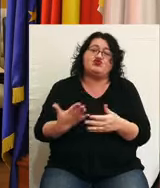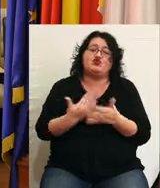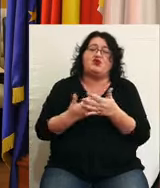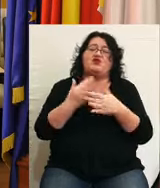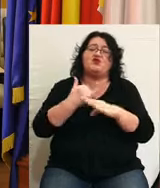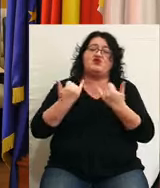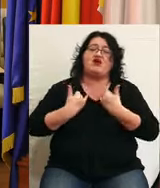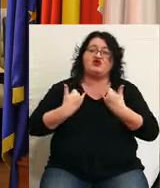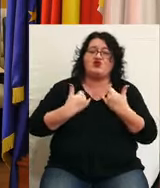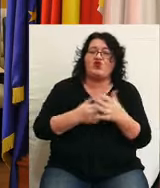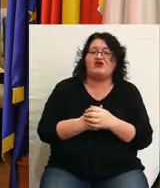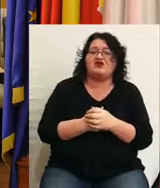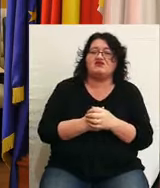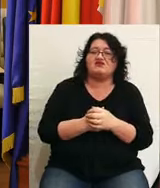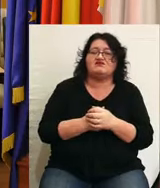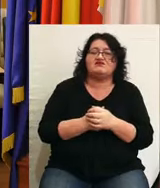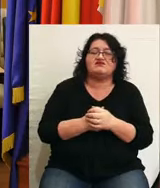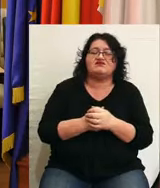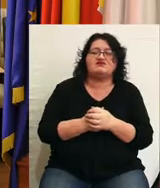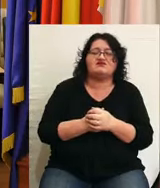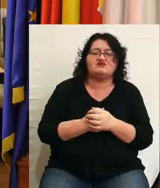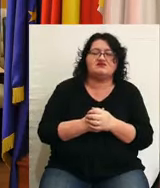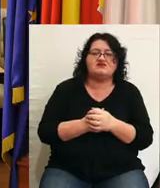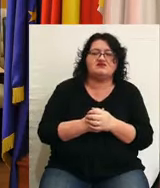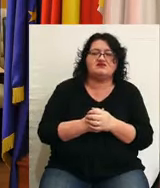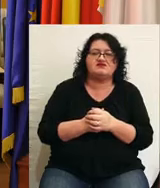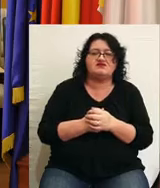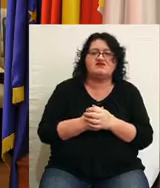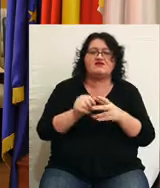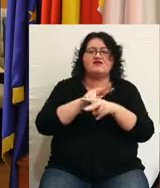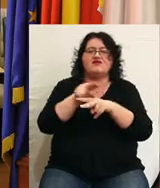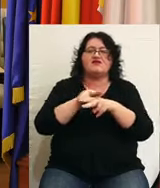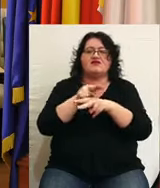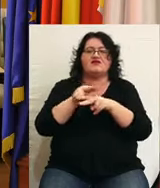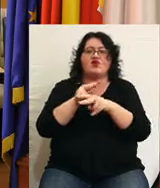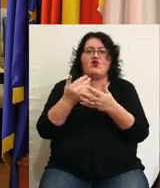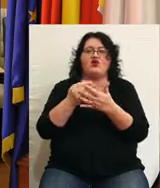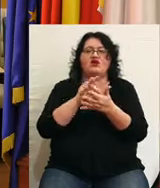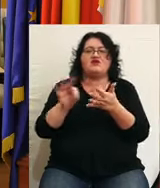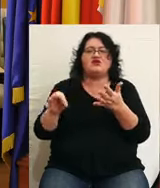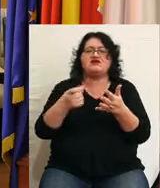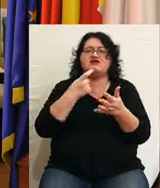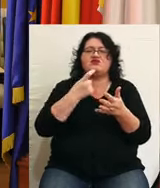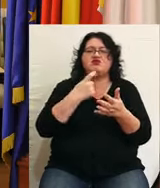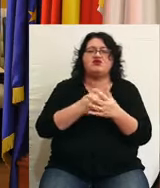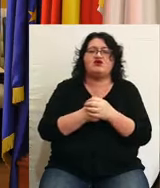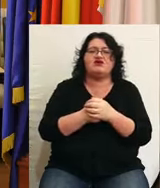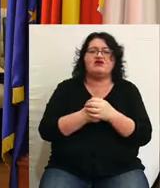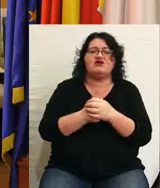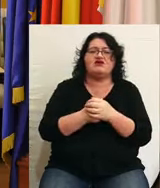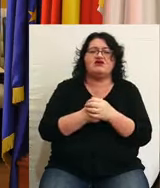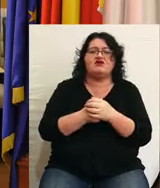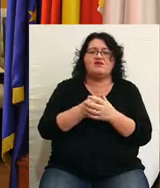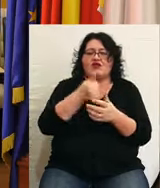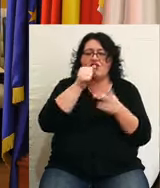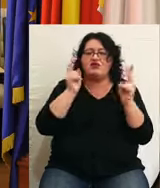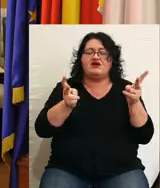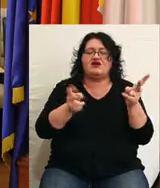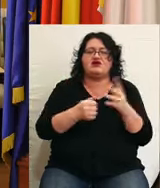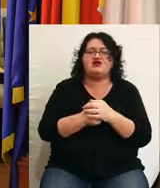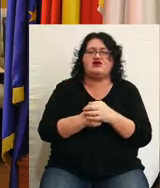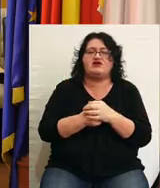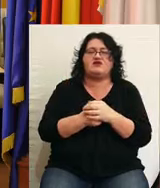ajutor. Da. În mai puțin de două ore, la robinetele timișorenilor va curge exclusiv apă rece.